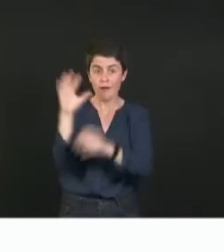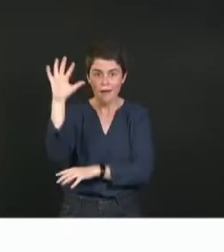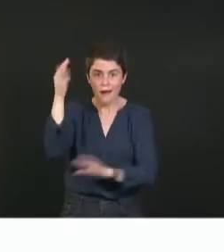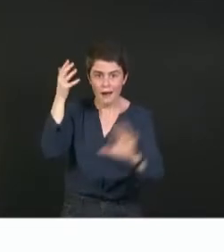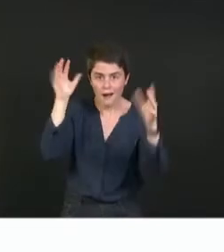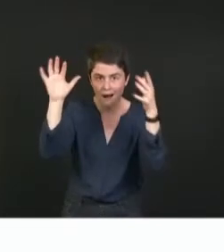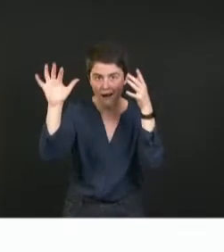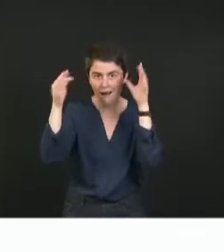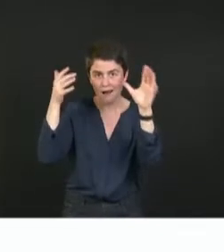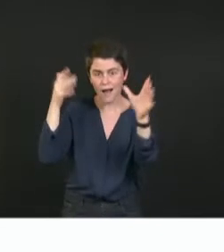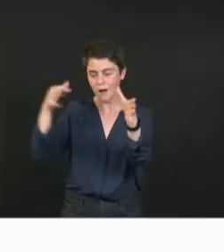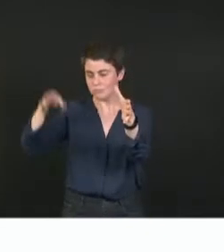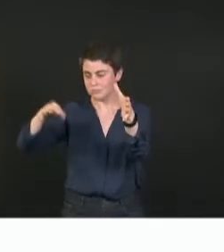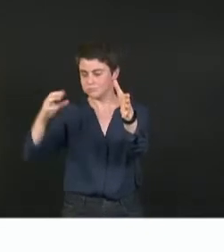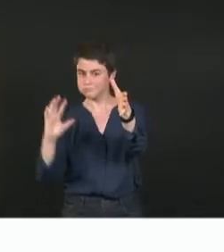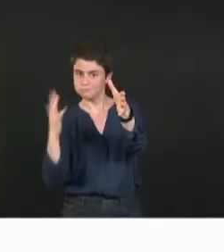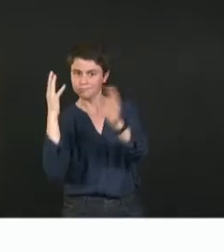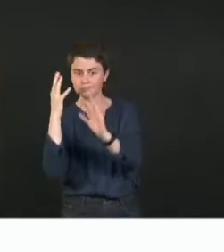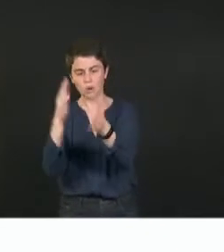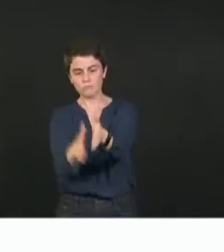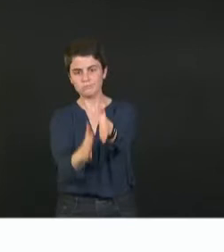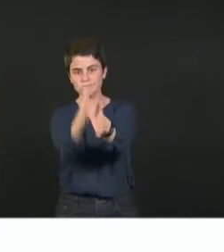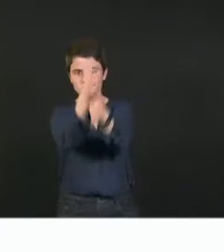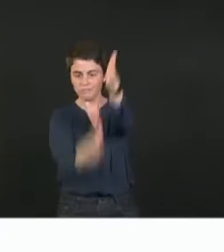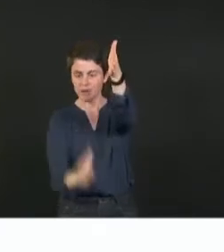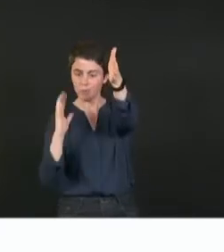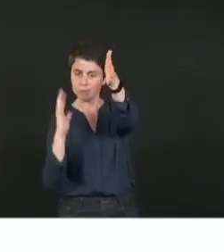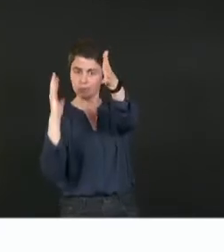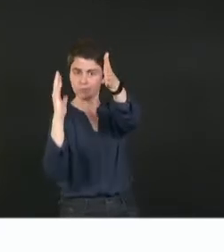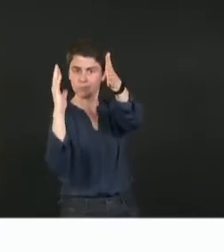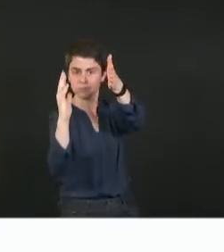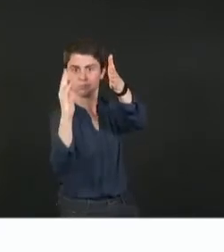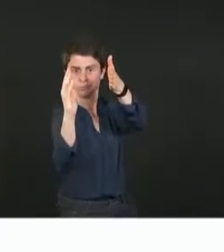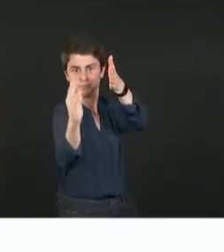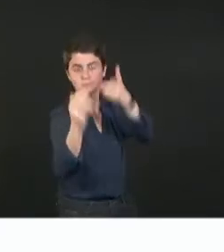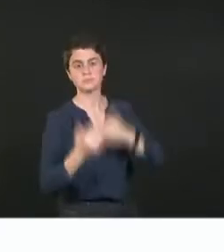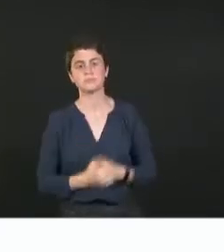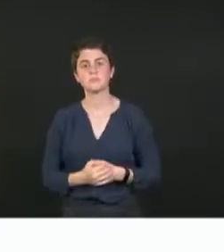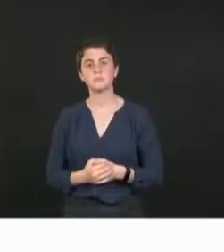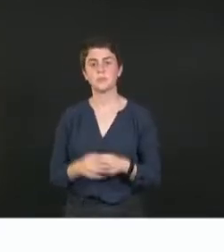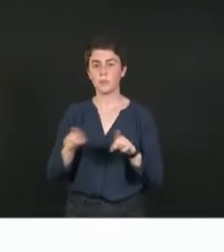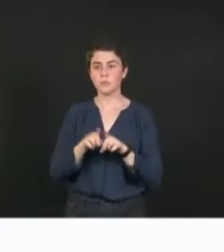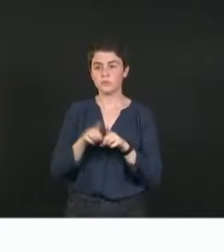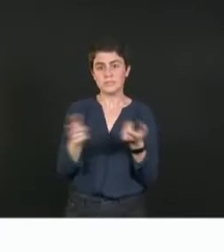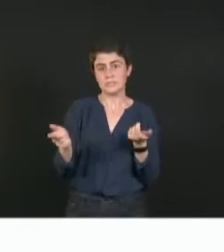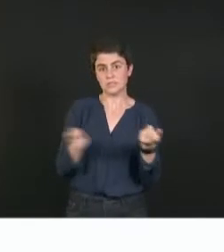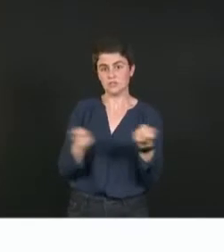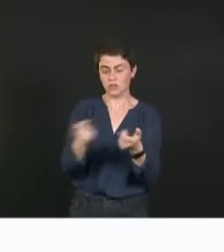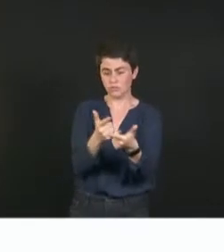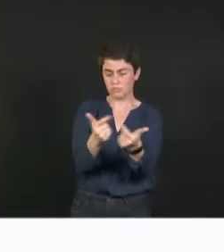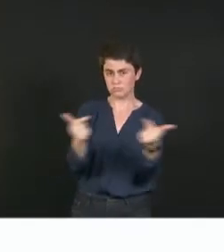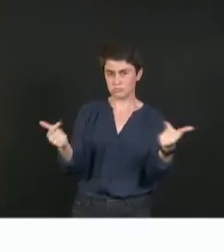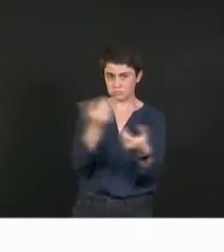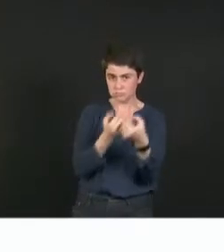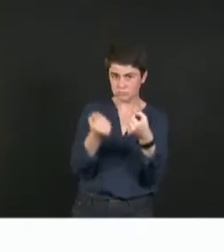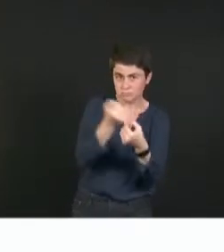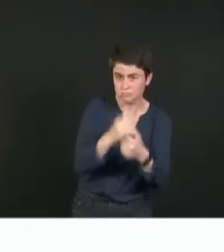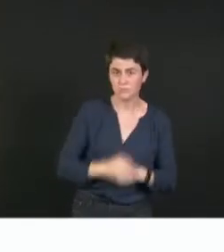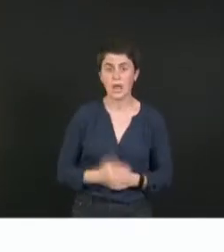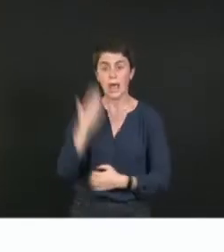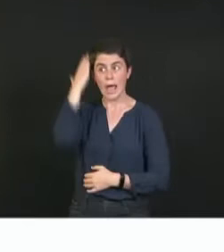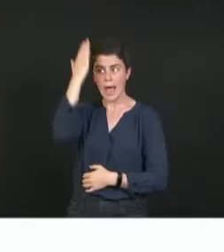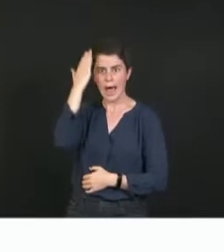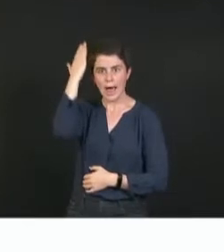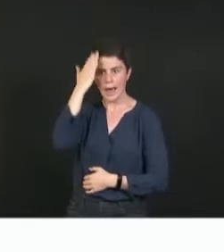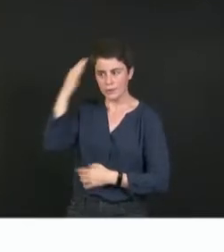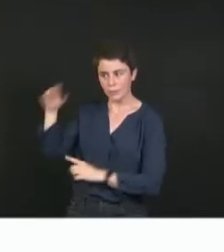dans les patios et sur la façade principale. On a mis en place la gestion différenciée, on a introduit des animaux puisque c'est quand même un